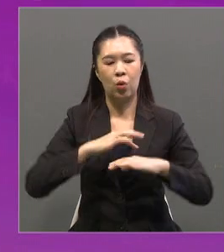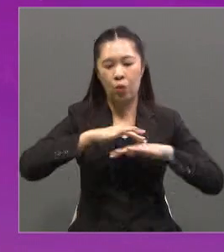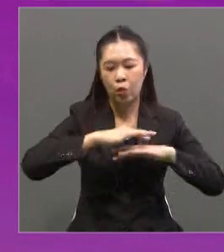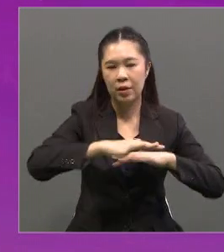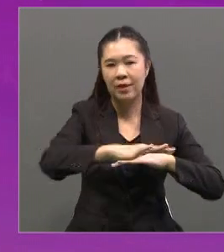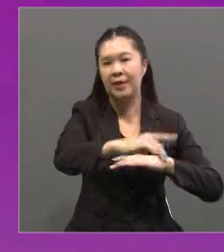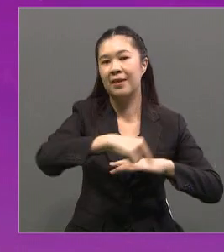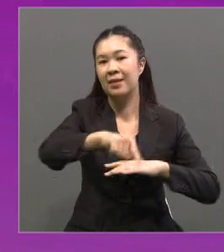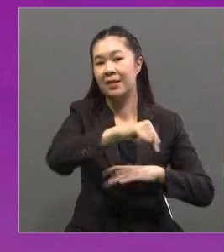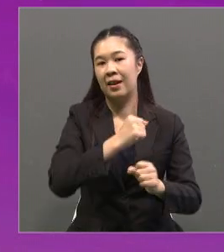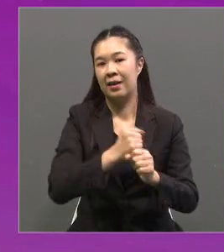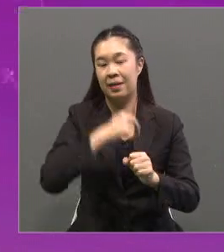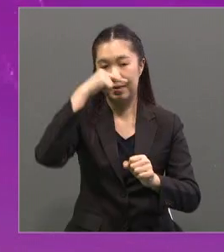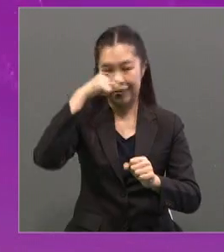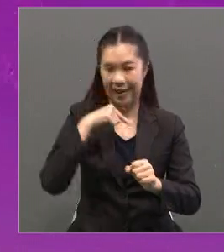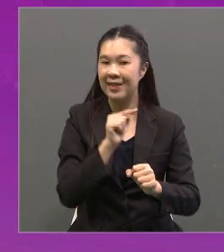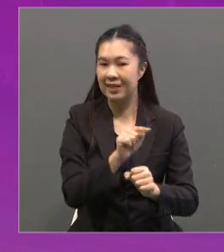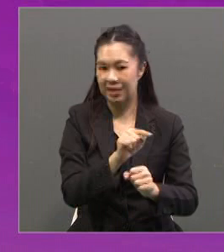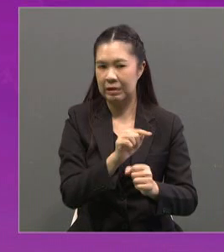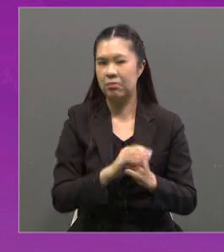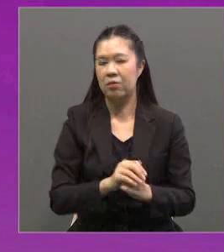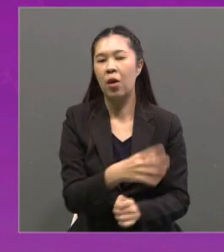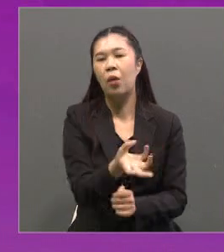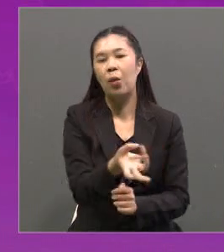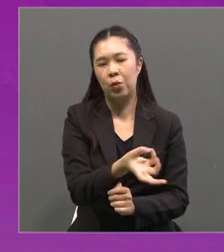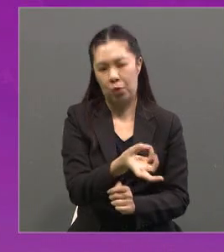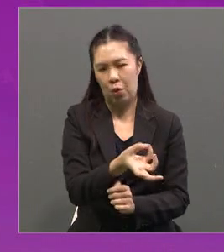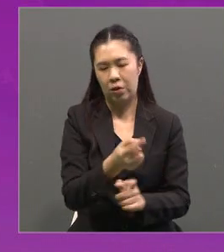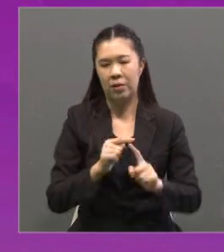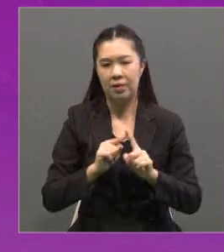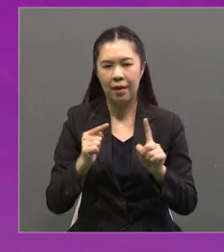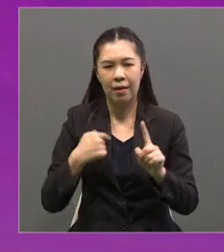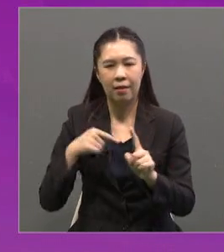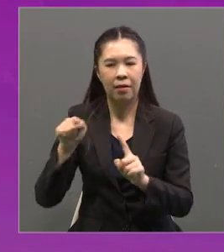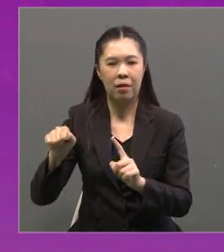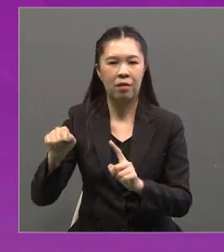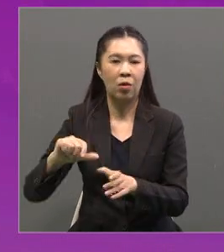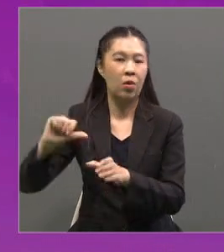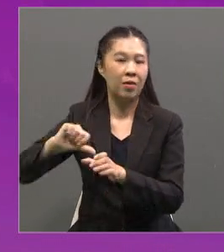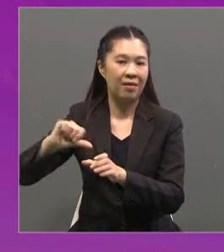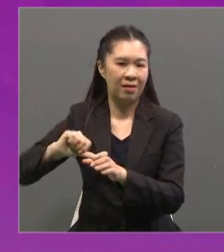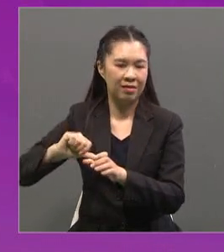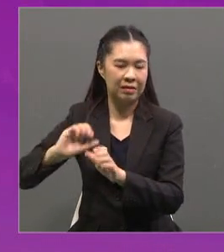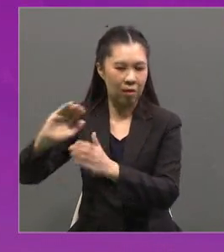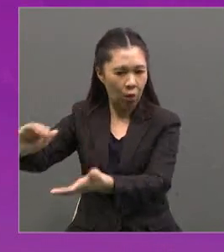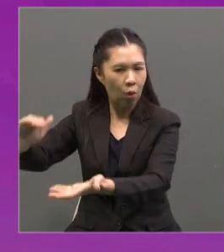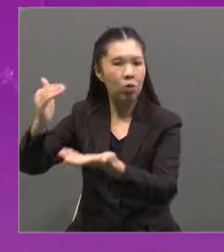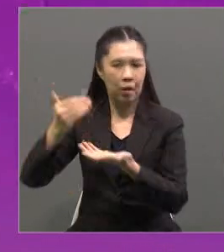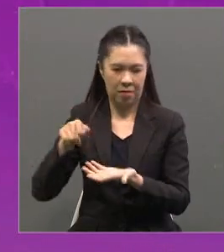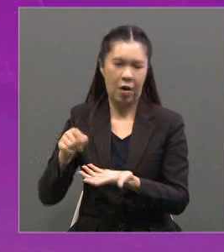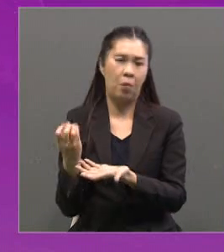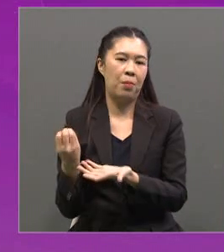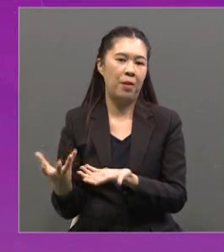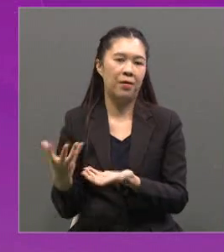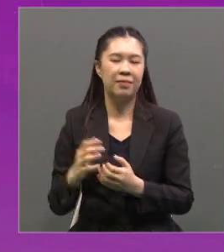เองซึ่งปริมาณการผลิตของไทยก็ถือว่าที่อ่าวไทยเนี่ยมันได้มาน้อยเพราะฉะนั้นสัดส่วนเรื่องของก๊าซดังกล่าวเนี่ยมันก็เลยต้องมีการนำเข้